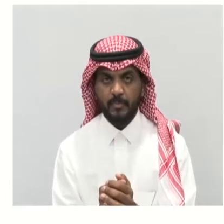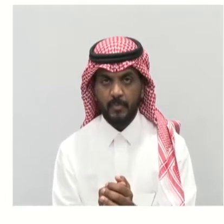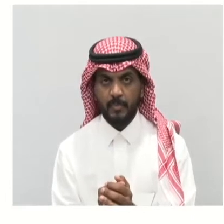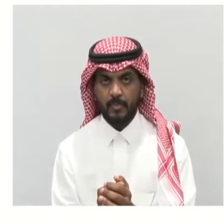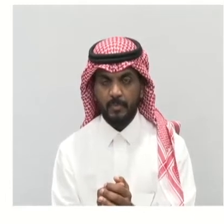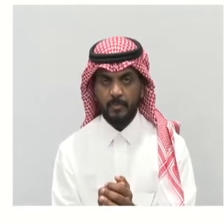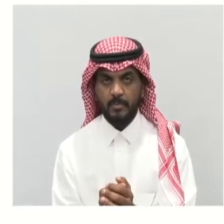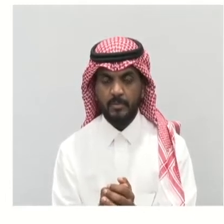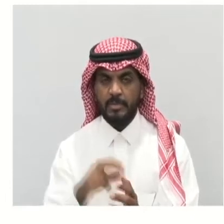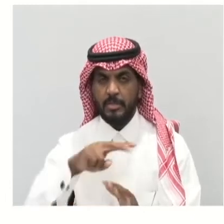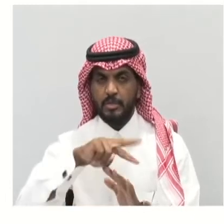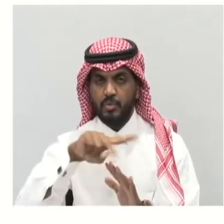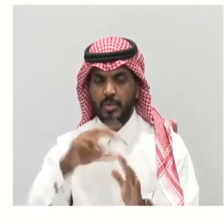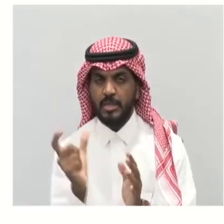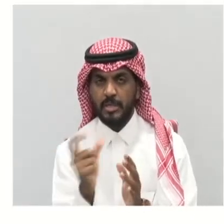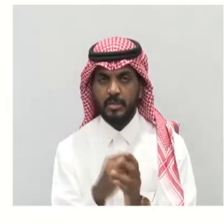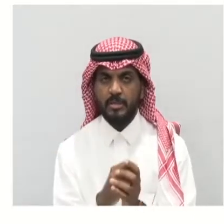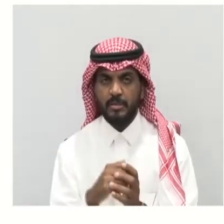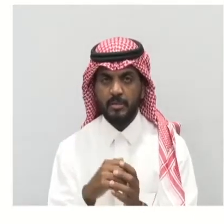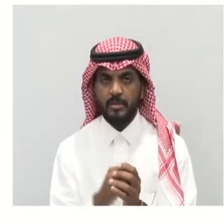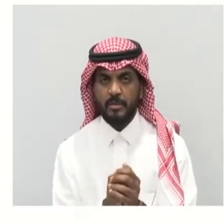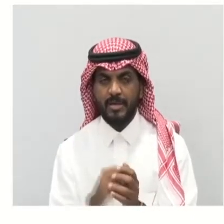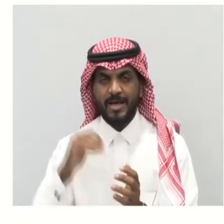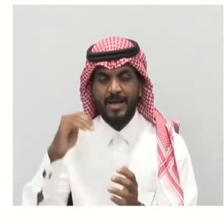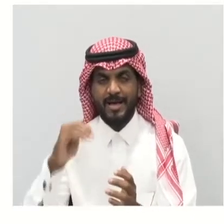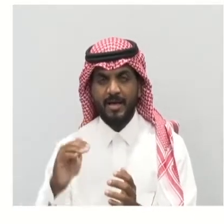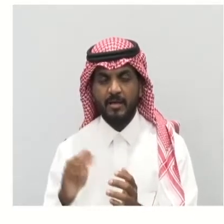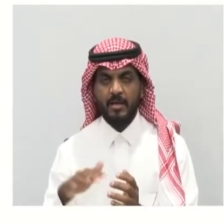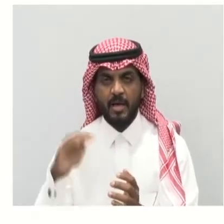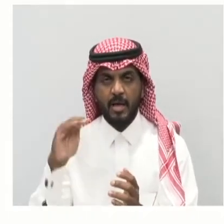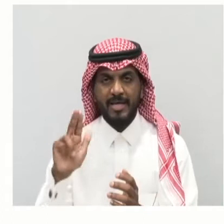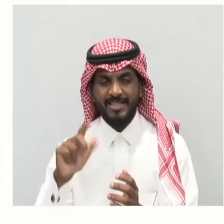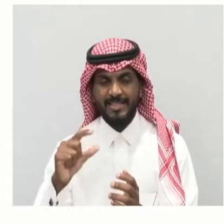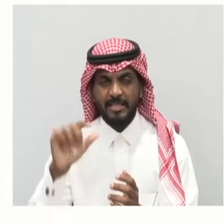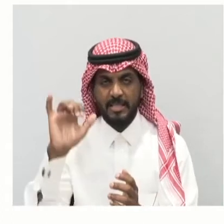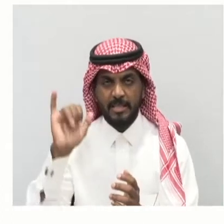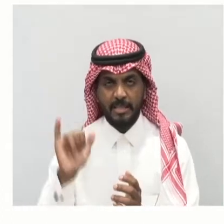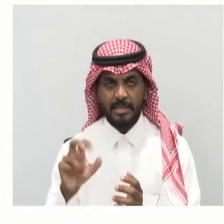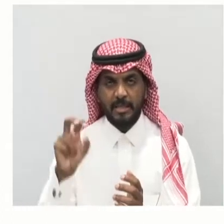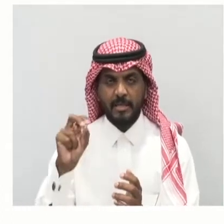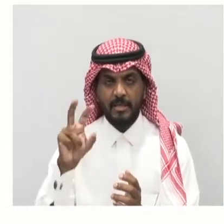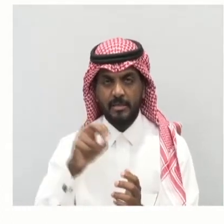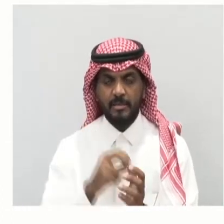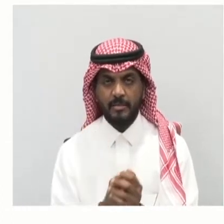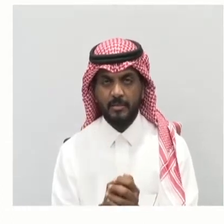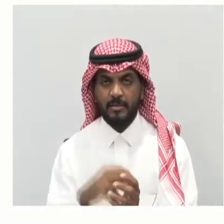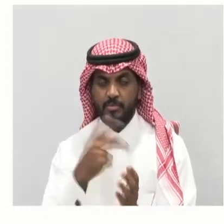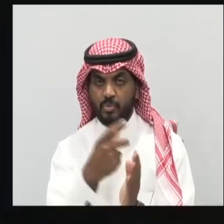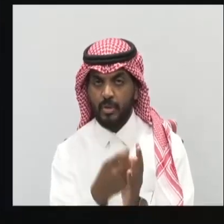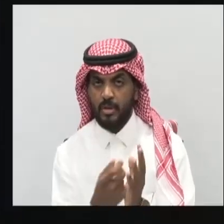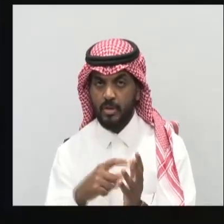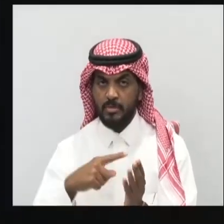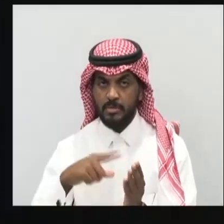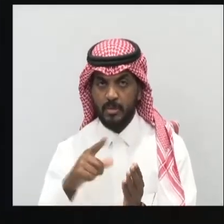كلمات بها تنوين فتح، حديقة. الآن صغاري الرائعين والمبدعين، أمسك قلمي بطريقة